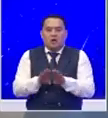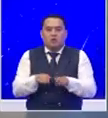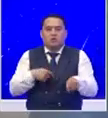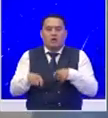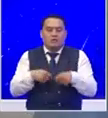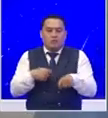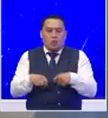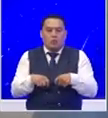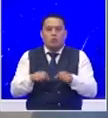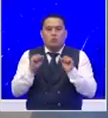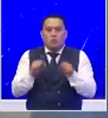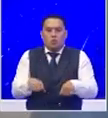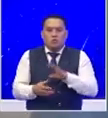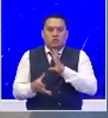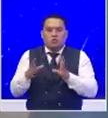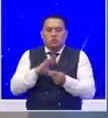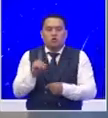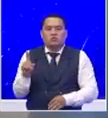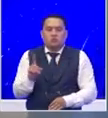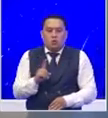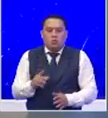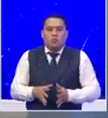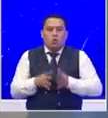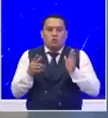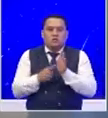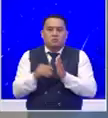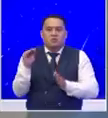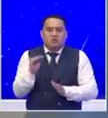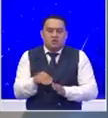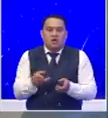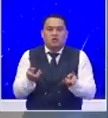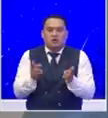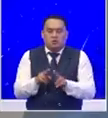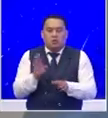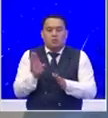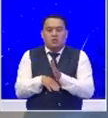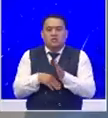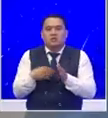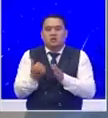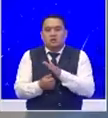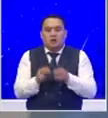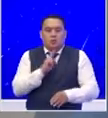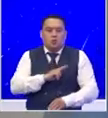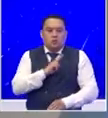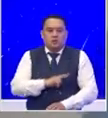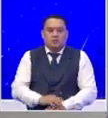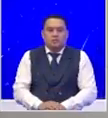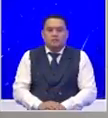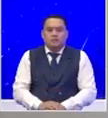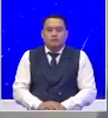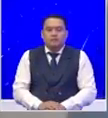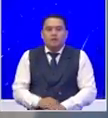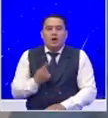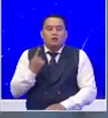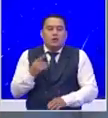торговых домов может привести к тому, что более 7 тысяч человек останутся без работы. А